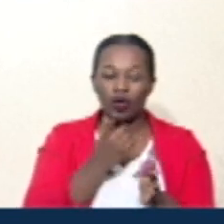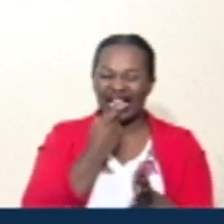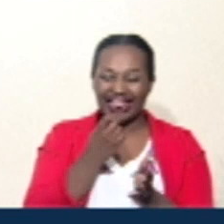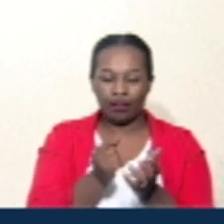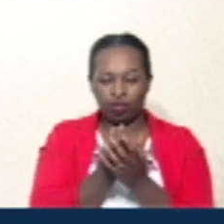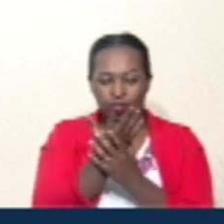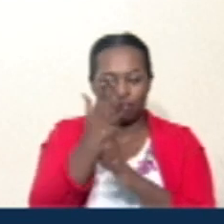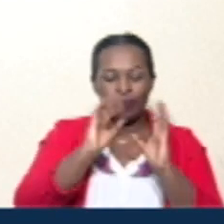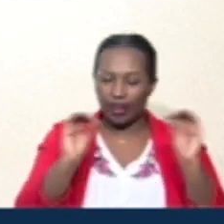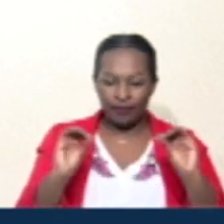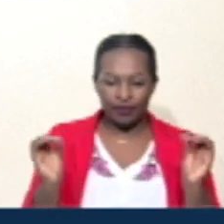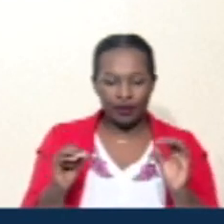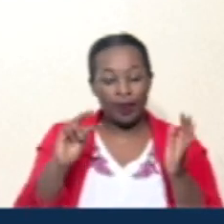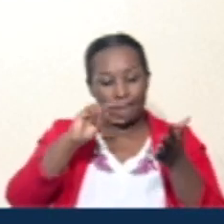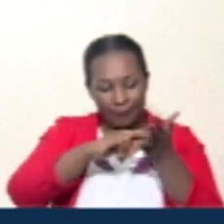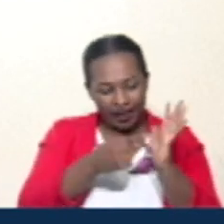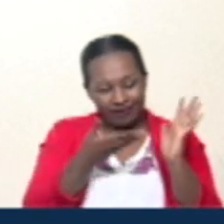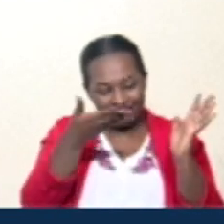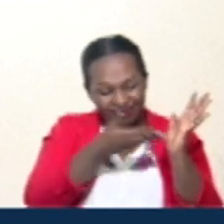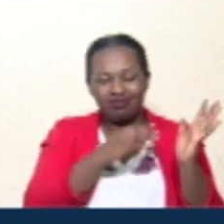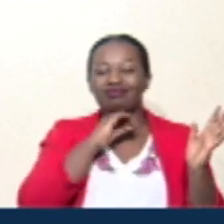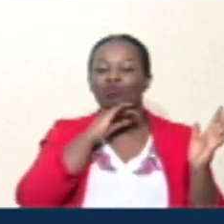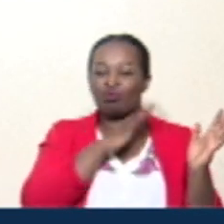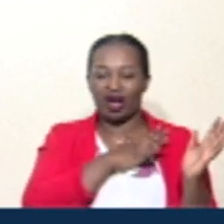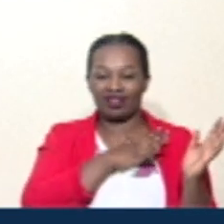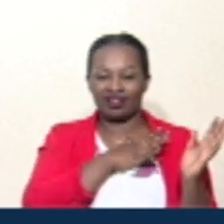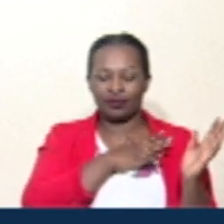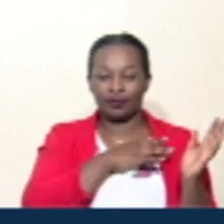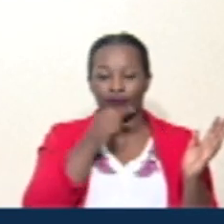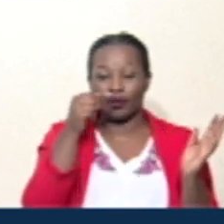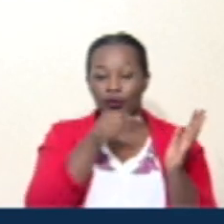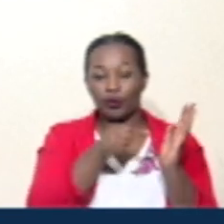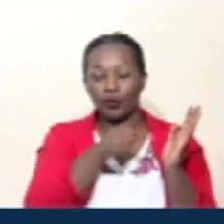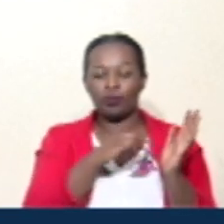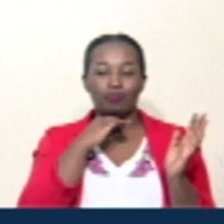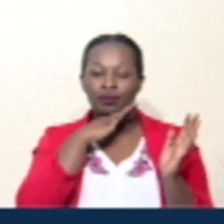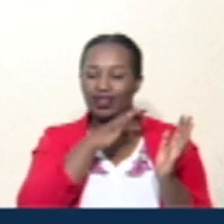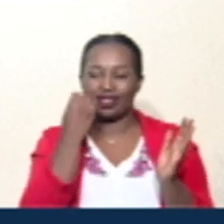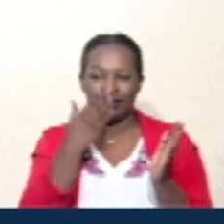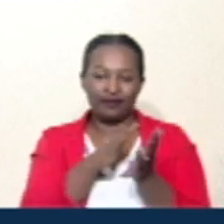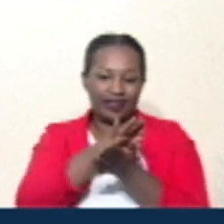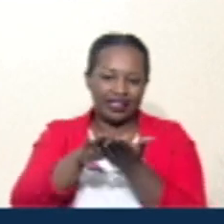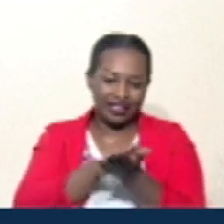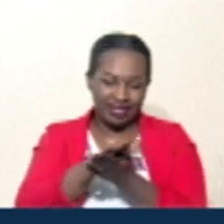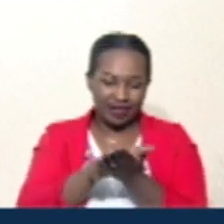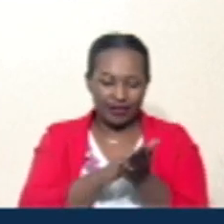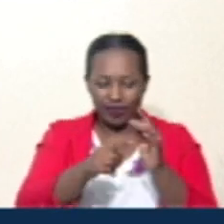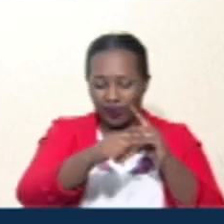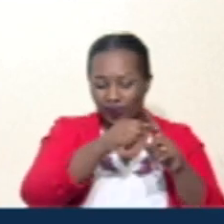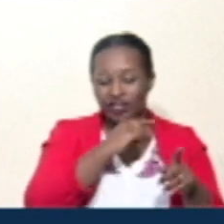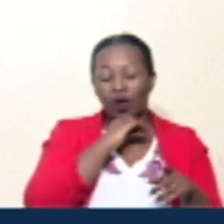nuko mu biganza byawe burya barimo umwanda. Nuvuga ngo wa mwanda iyo uhuye na ya sabune, kuko isabune igiye kwica wa